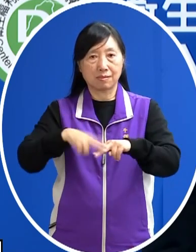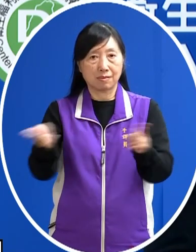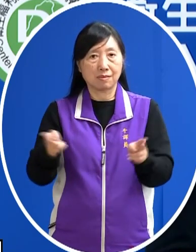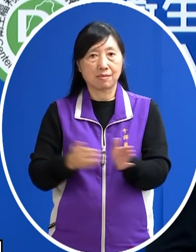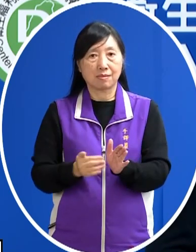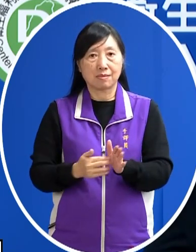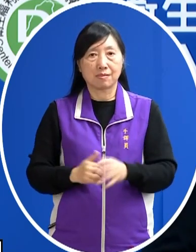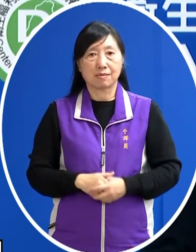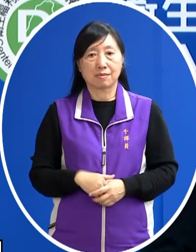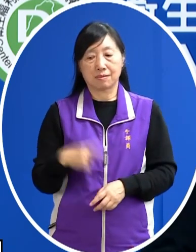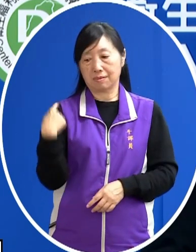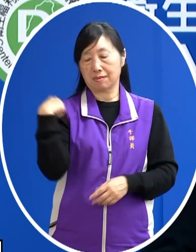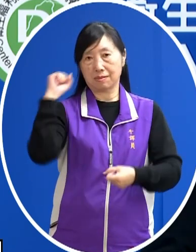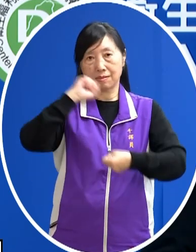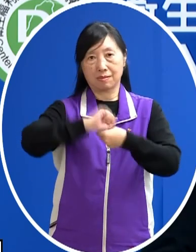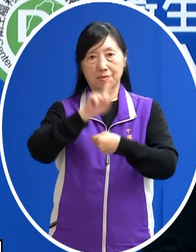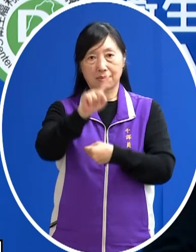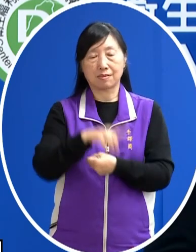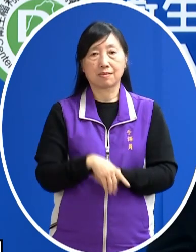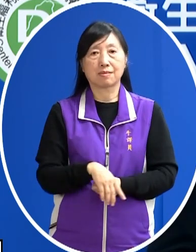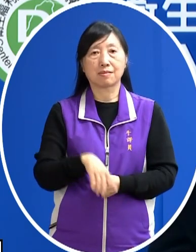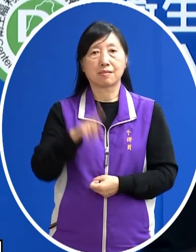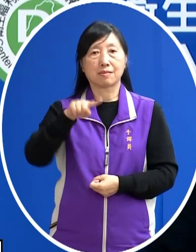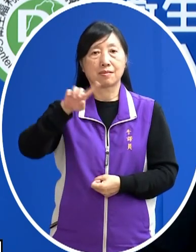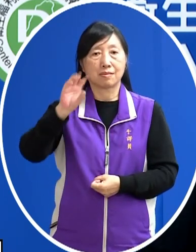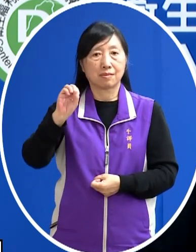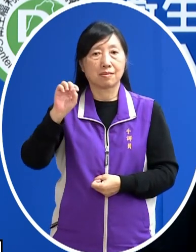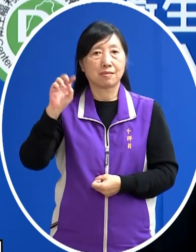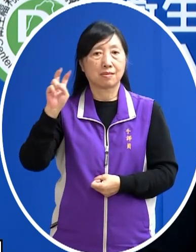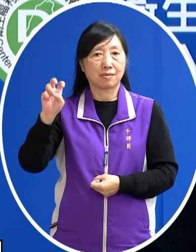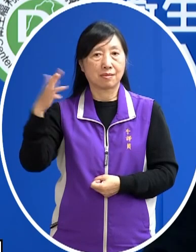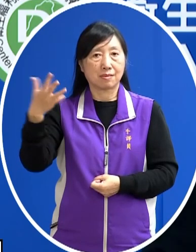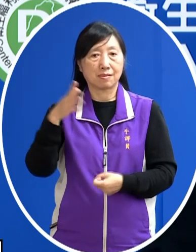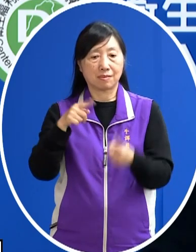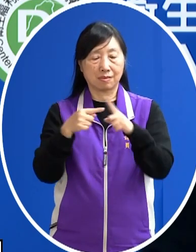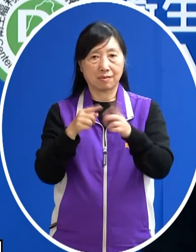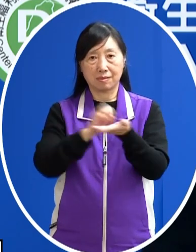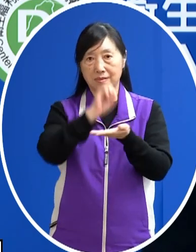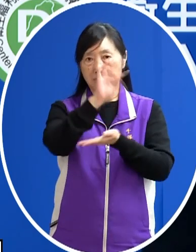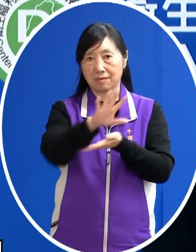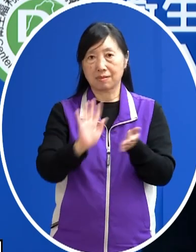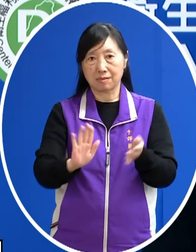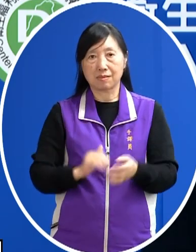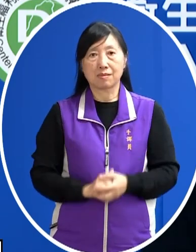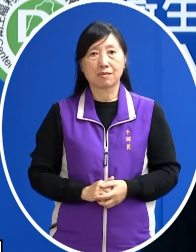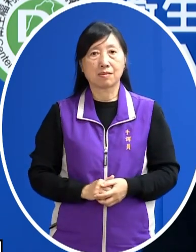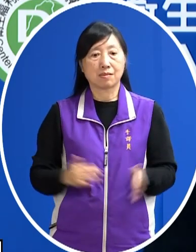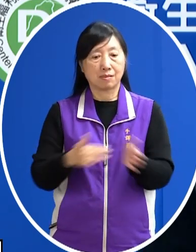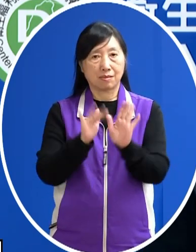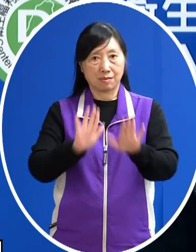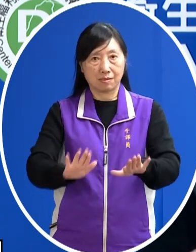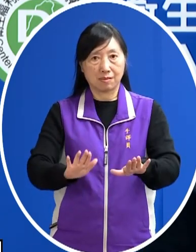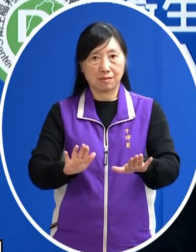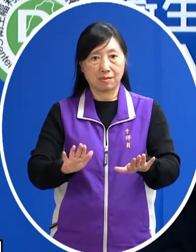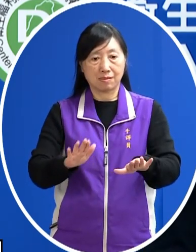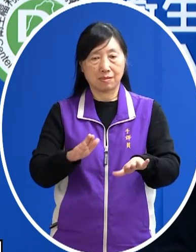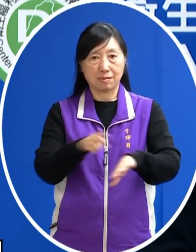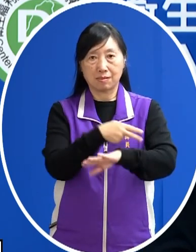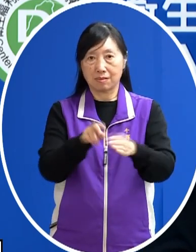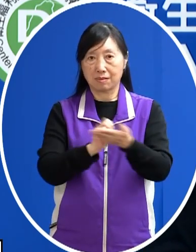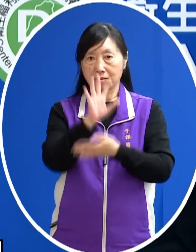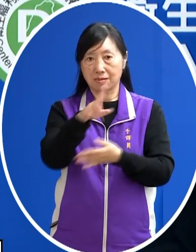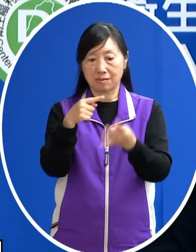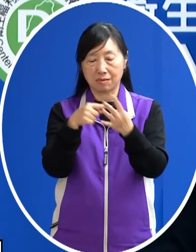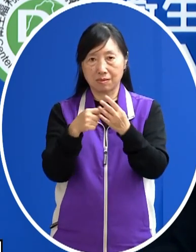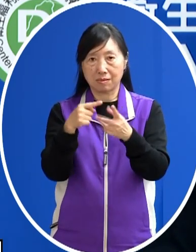那昨天也新增了1028例的一个通报哈，那截至为止，我们大概总共通报的案例